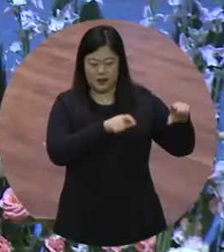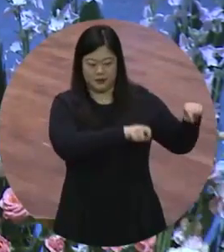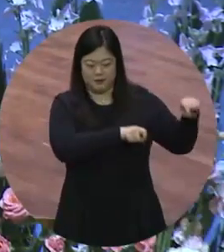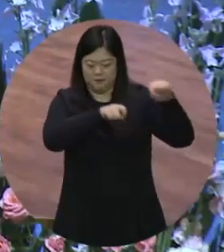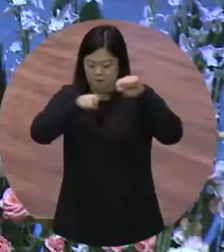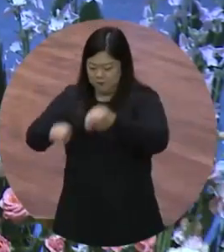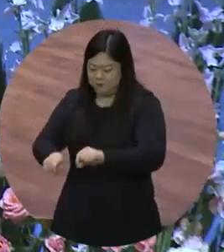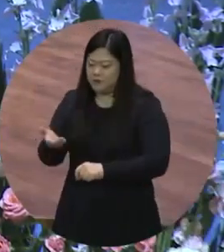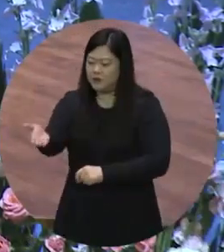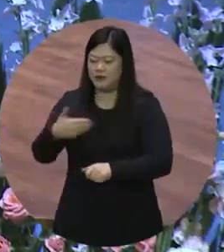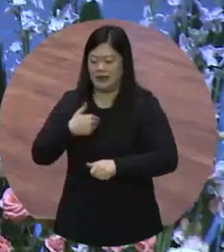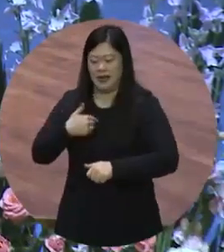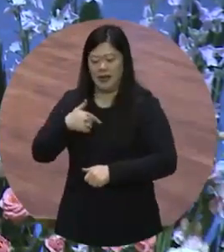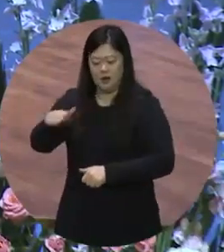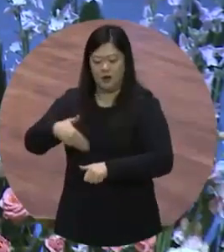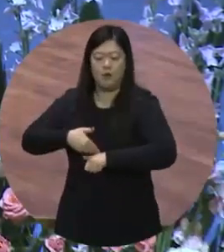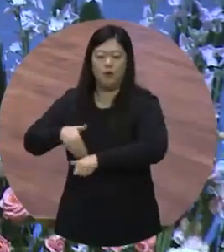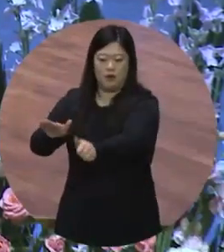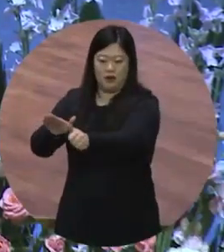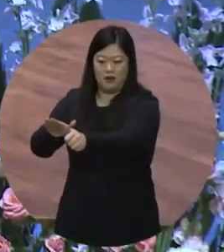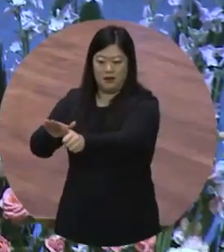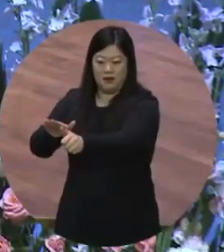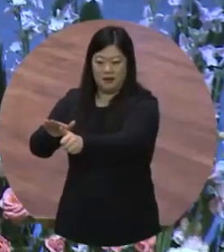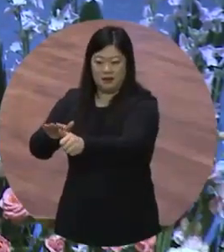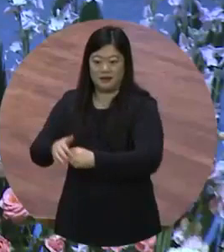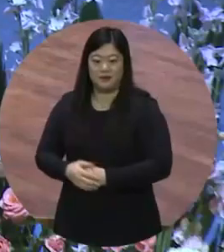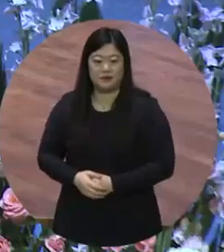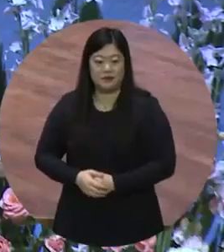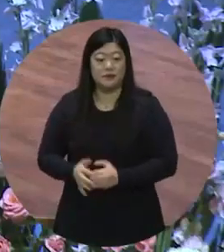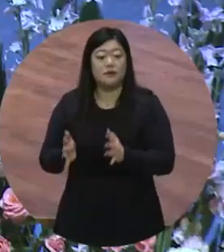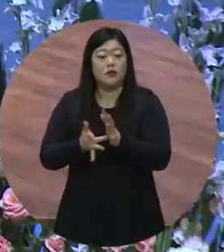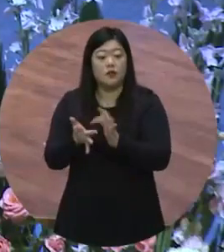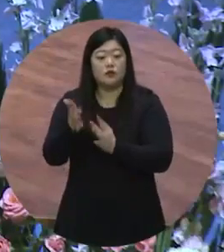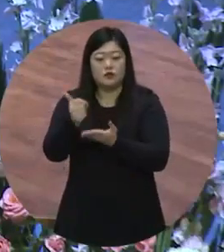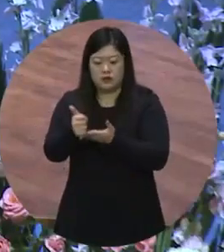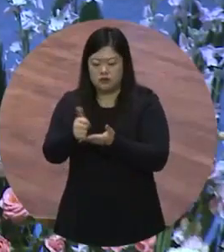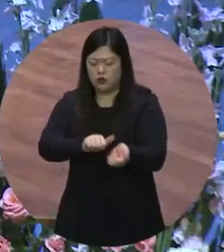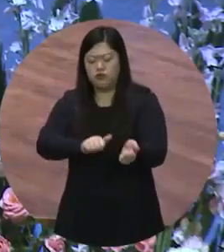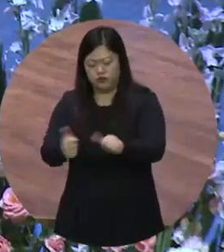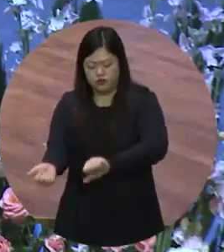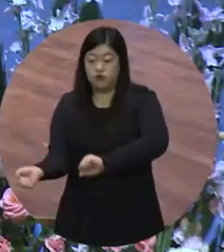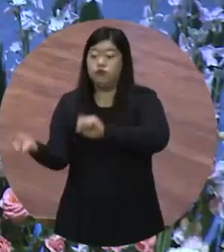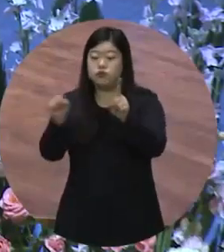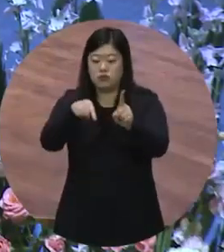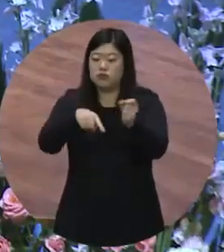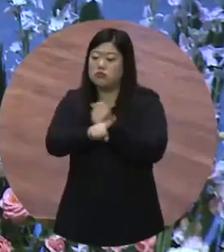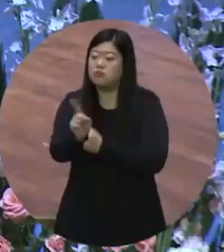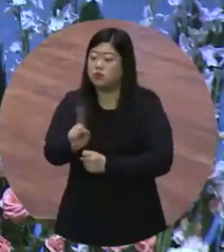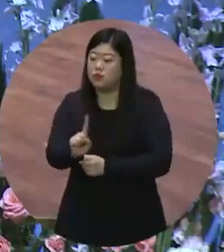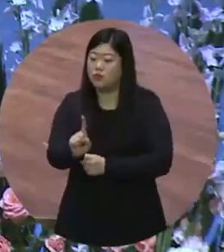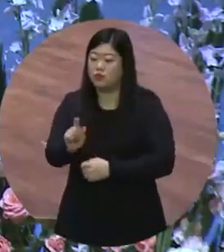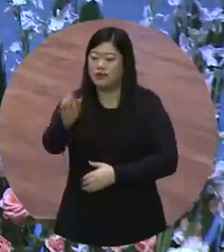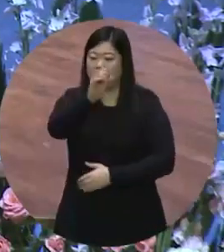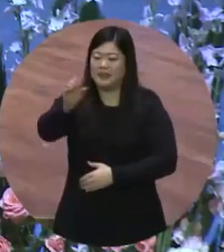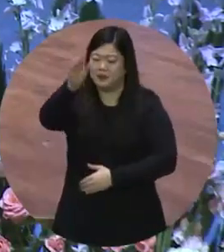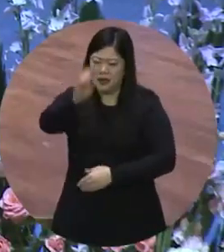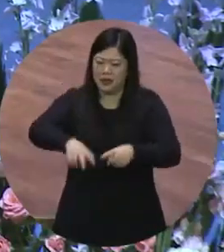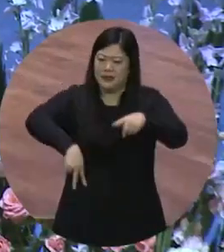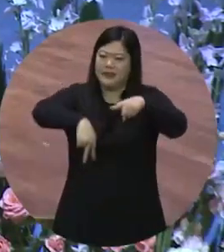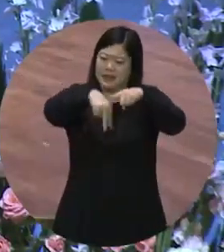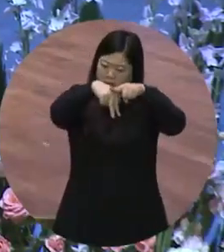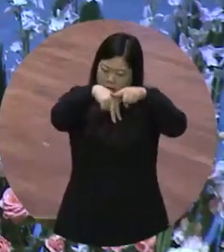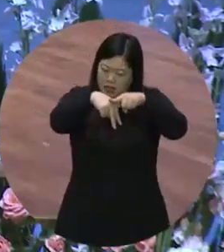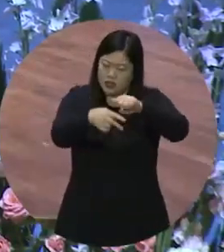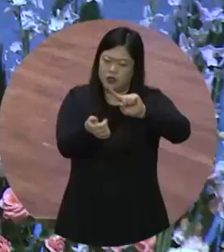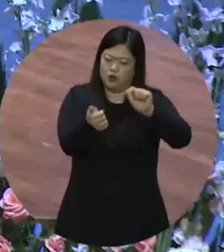메시지. 예수님 부활하신 목적이 뭐냐는 얘기요. 예수님 십자가 지신 이유가 뭐냐는 얘기요. 예수님께